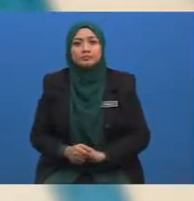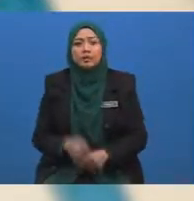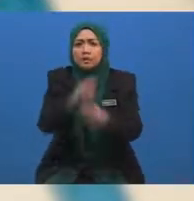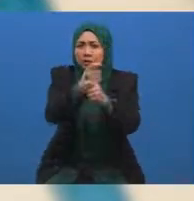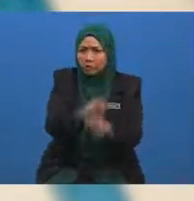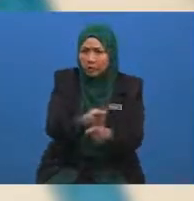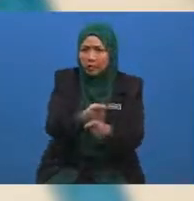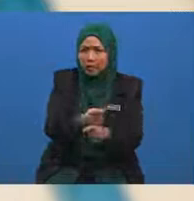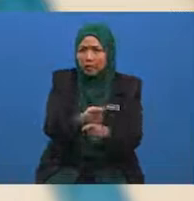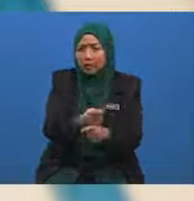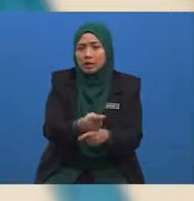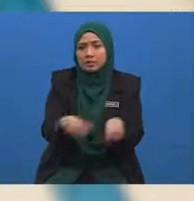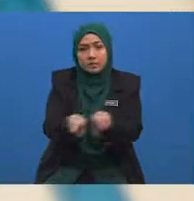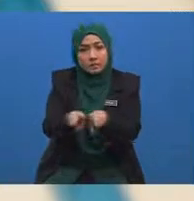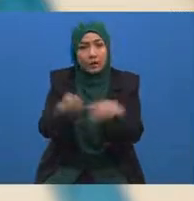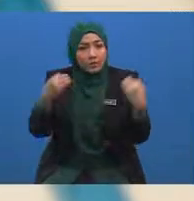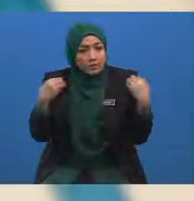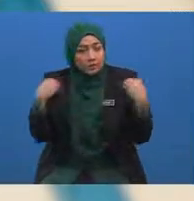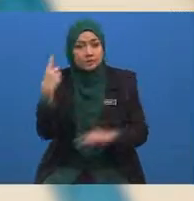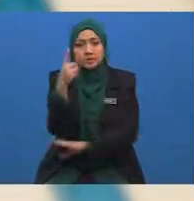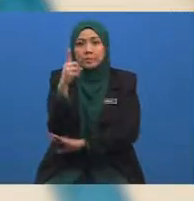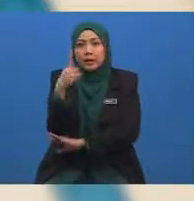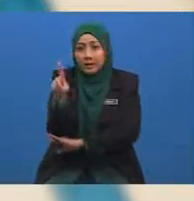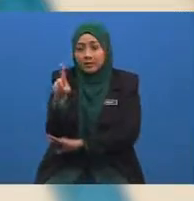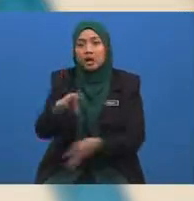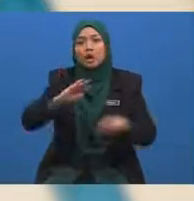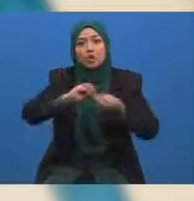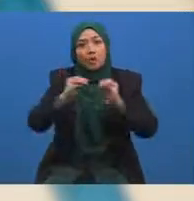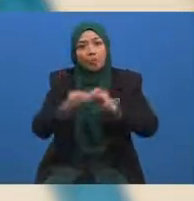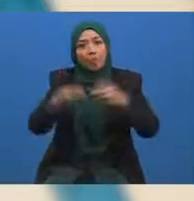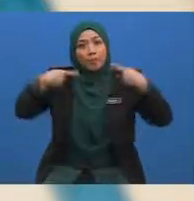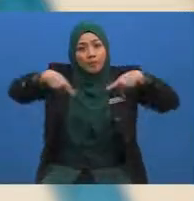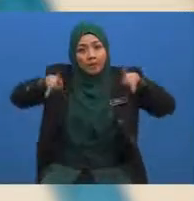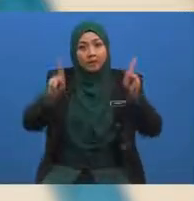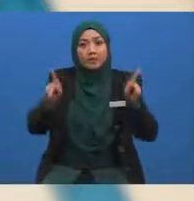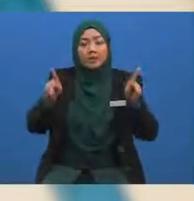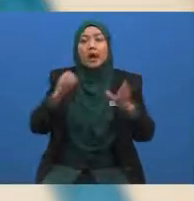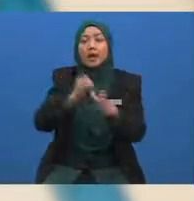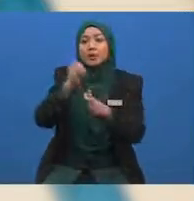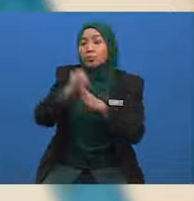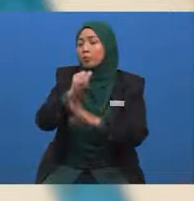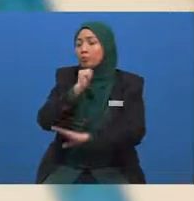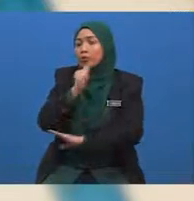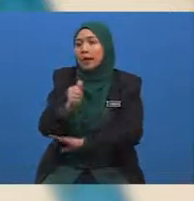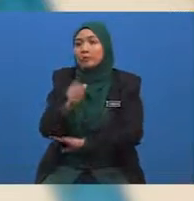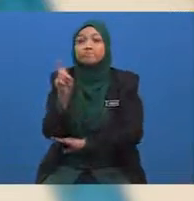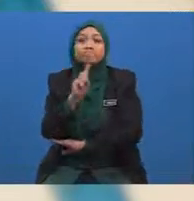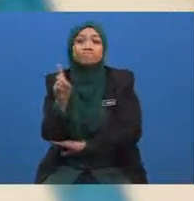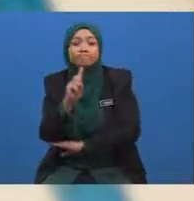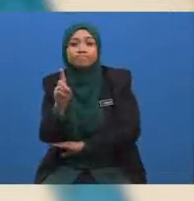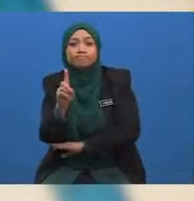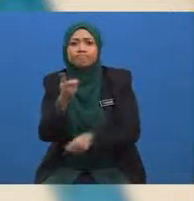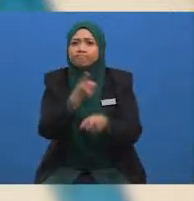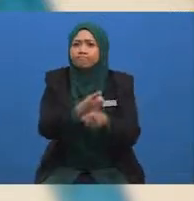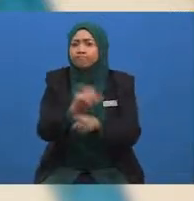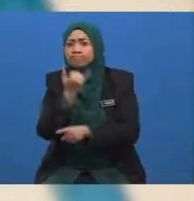Tentukan sama ada 11 nombor perdana atau bukan.